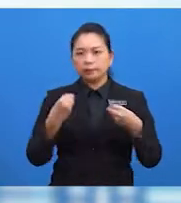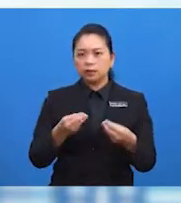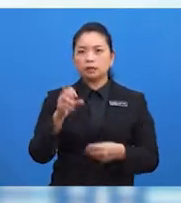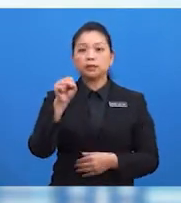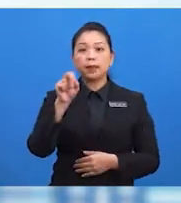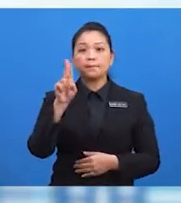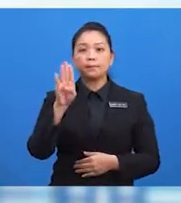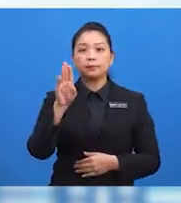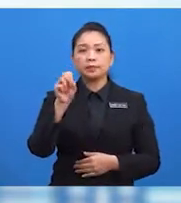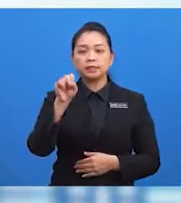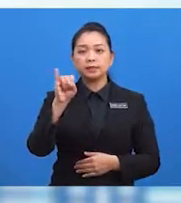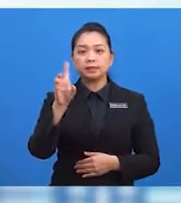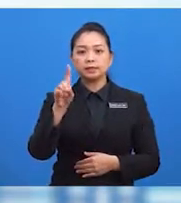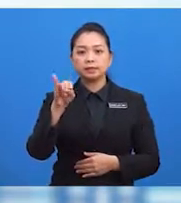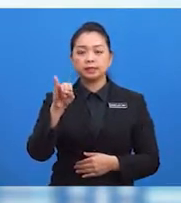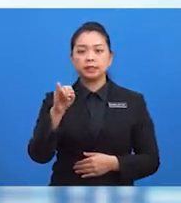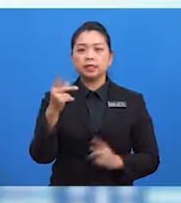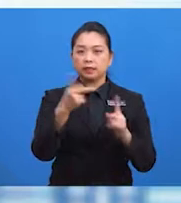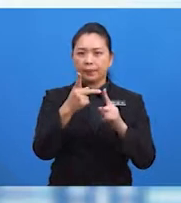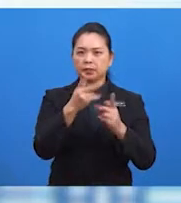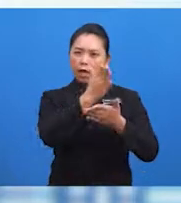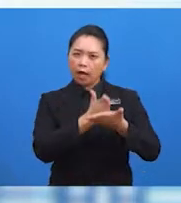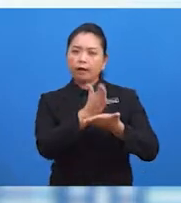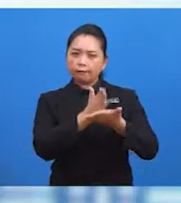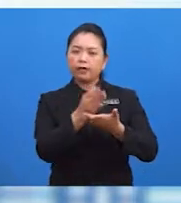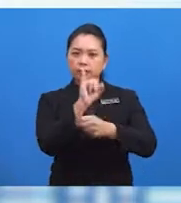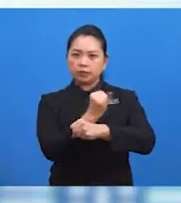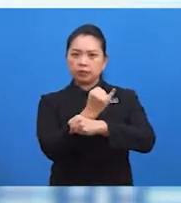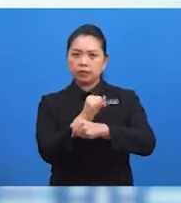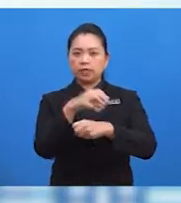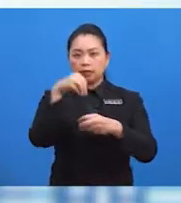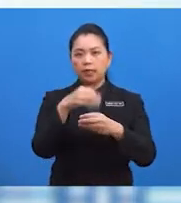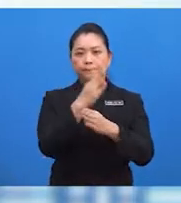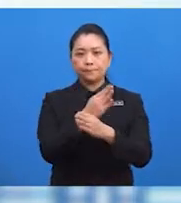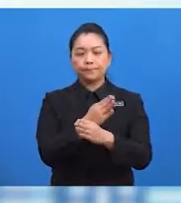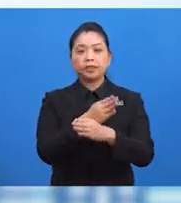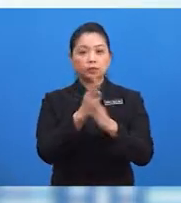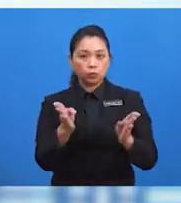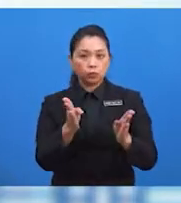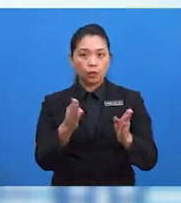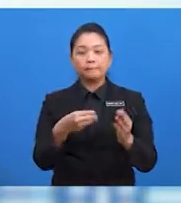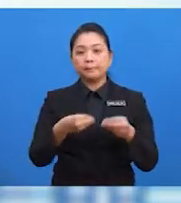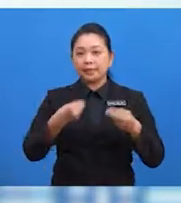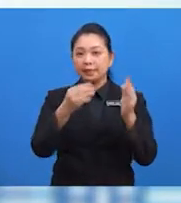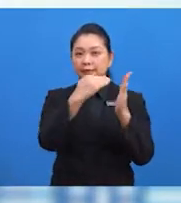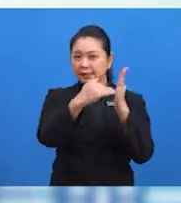sesetengah industri dalam bentuk pemberian diskaun untuk penggunaan elektrik.